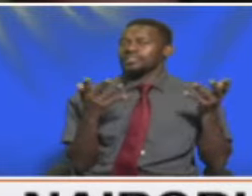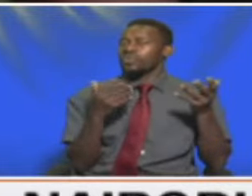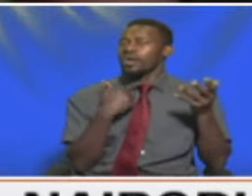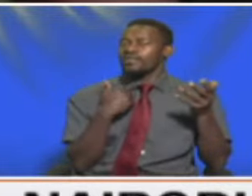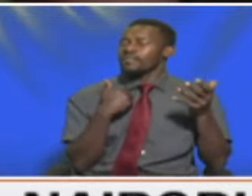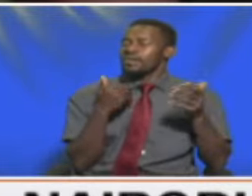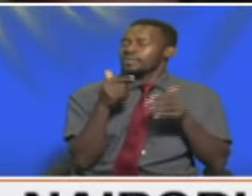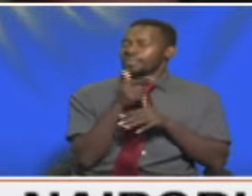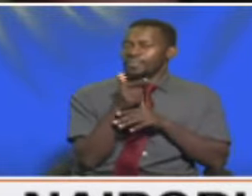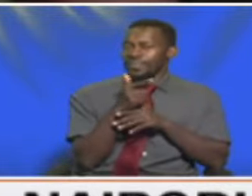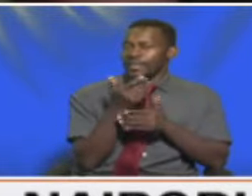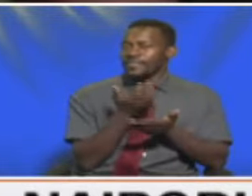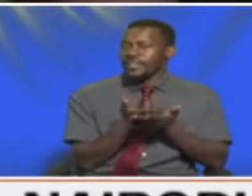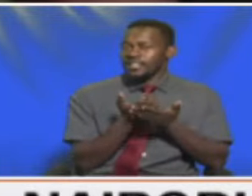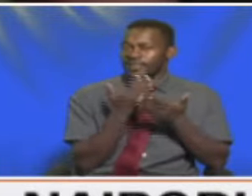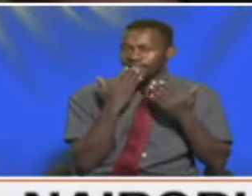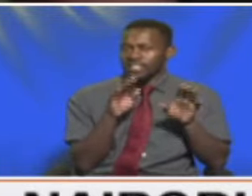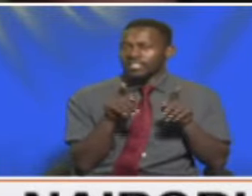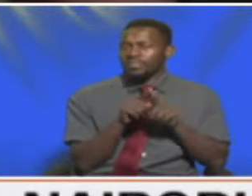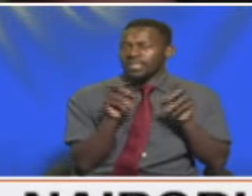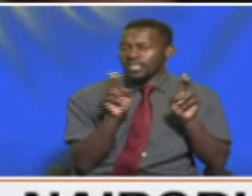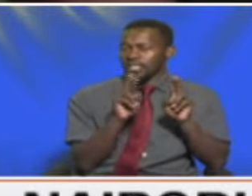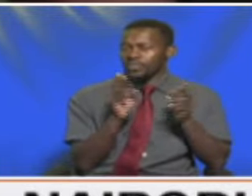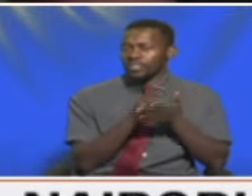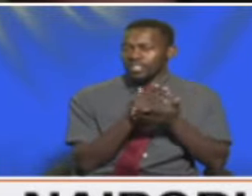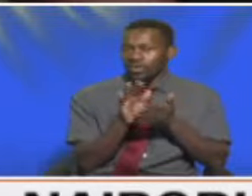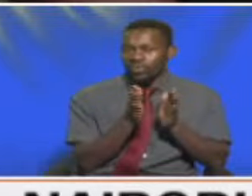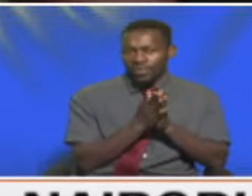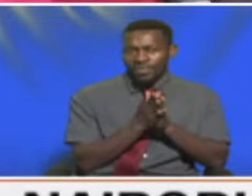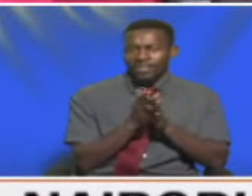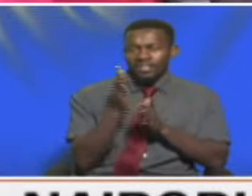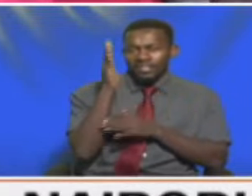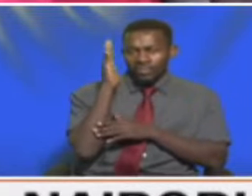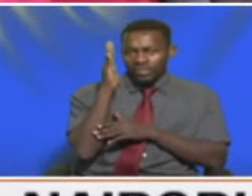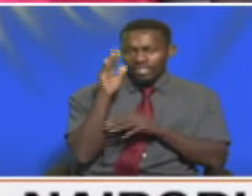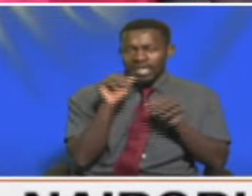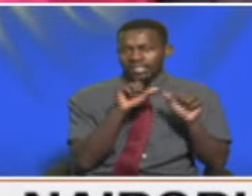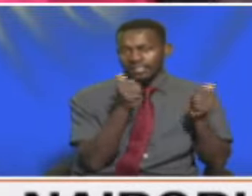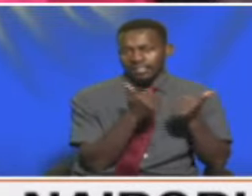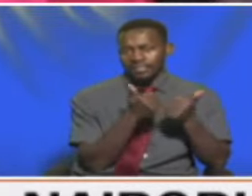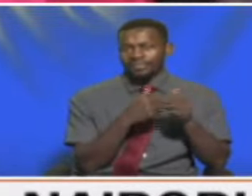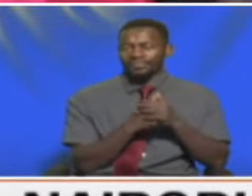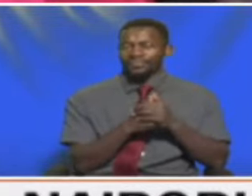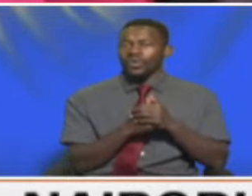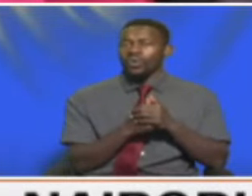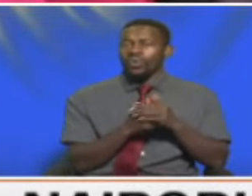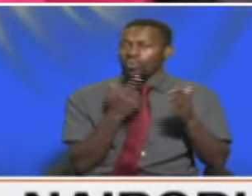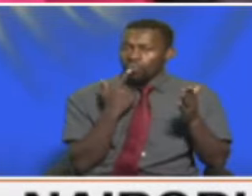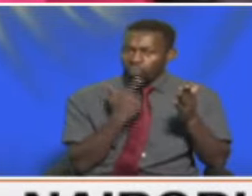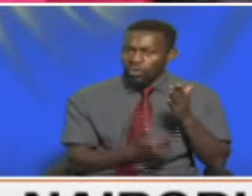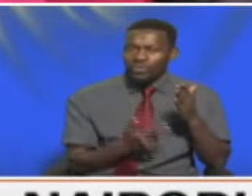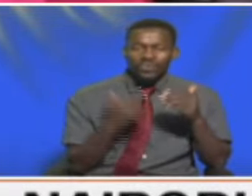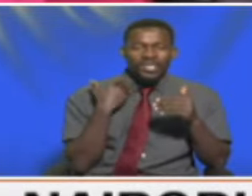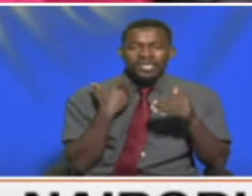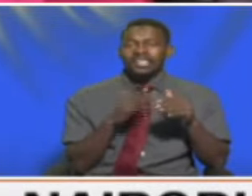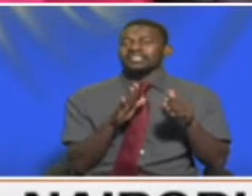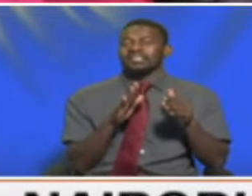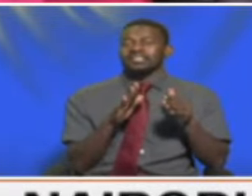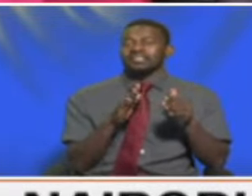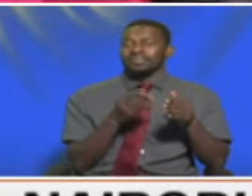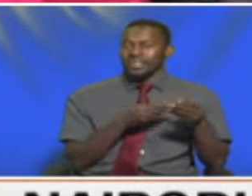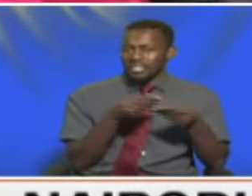protest, and we are ready to share with the security agencies. Kile kitu ambacho tunakashifu ni uharibifu wa mali ule